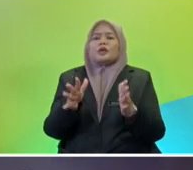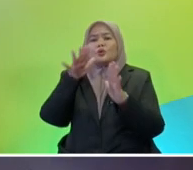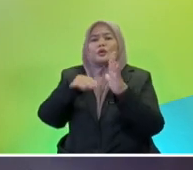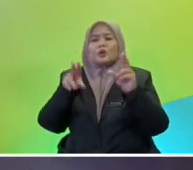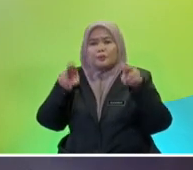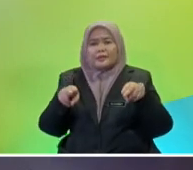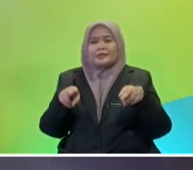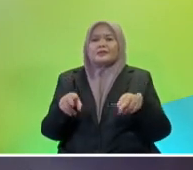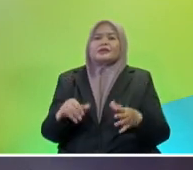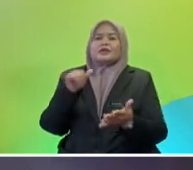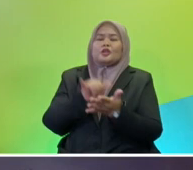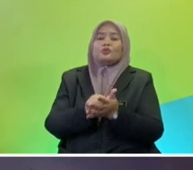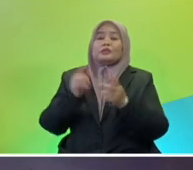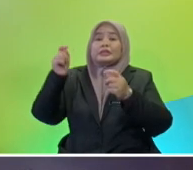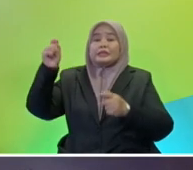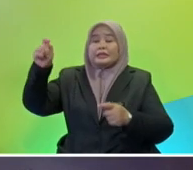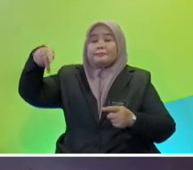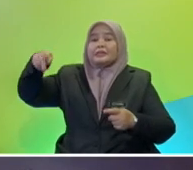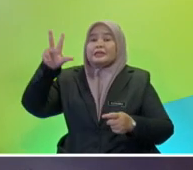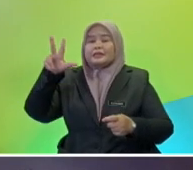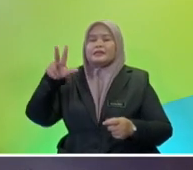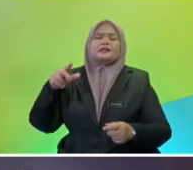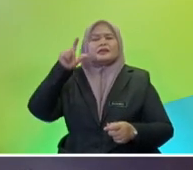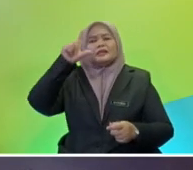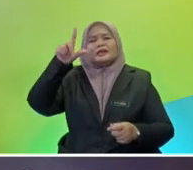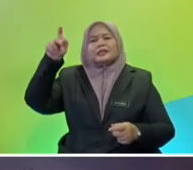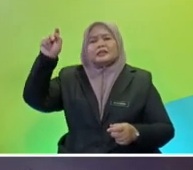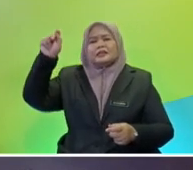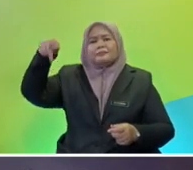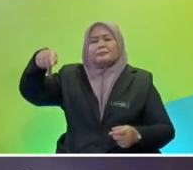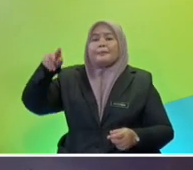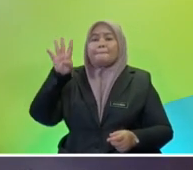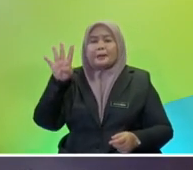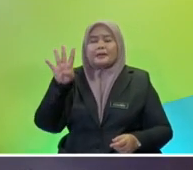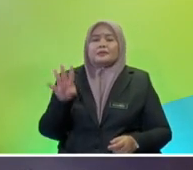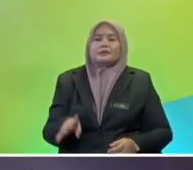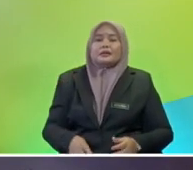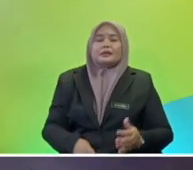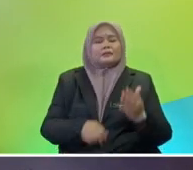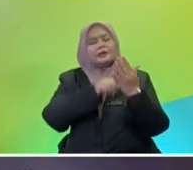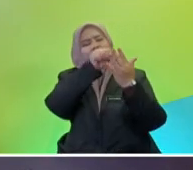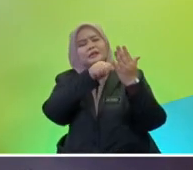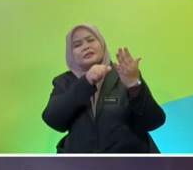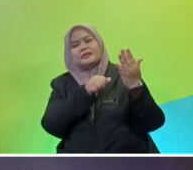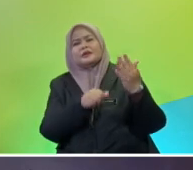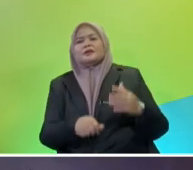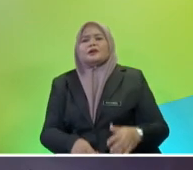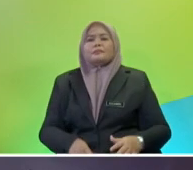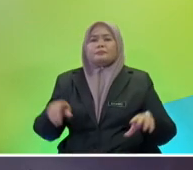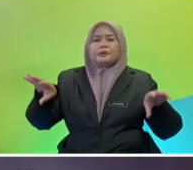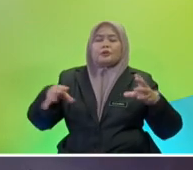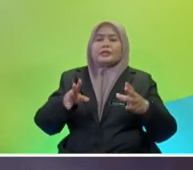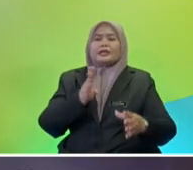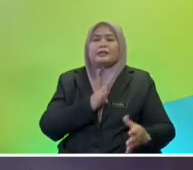contohnya itu adalah tahap tiga kemudian kalau kita lihat tahap 4 menganalisis ini sama Ade perbuatan